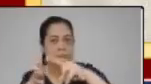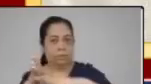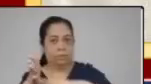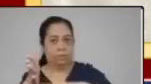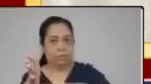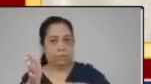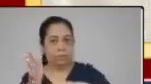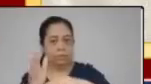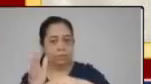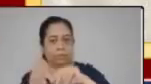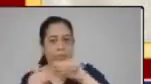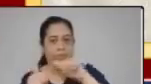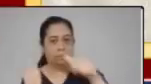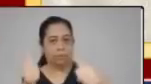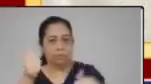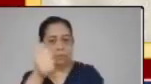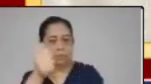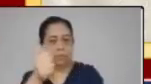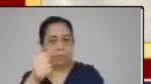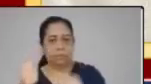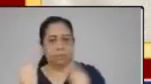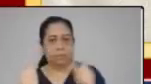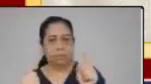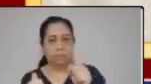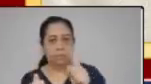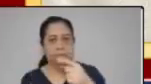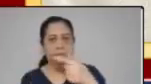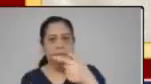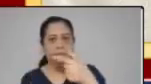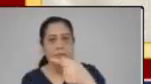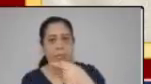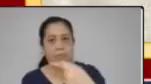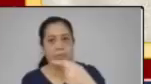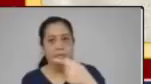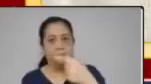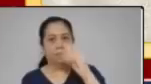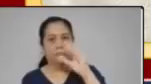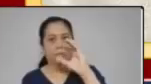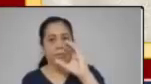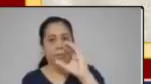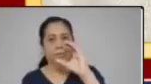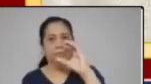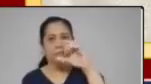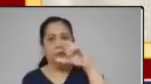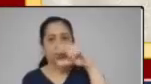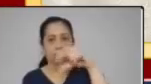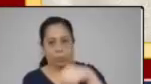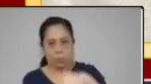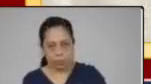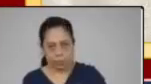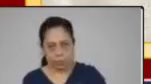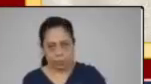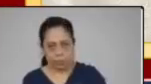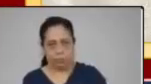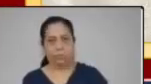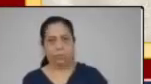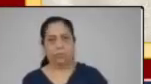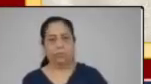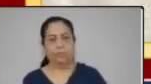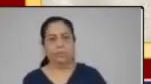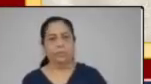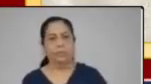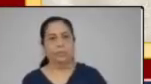ay mapapasailalim po sa MGCQ. So ulitin ko po, nasa ilalim po ng GCQ ang